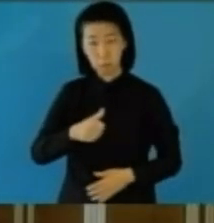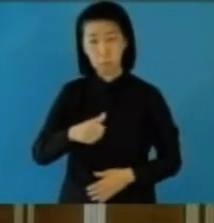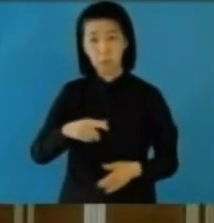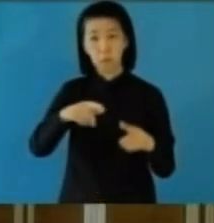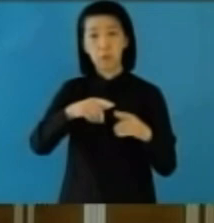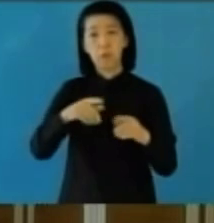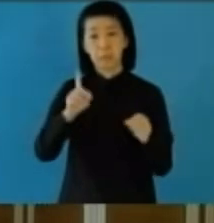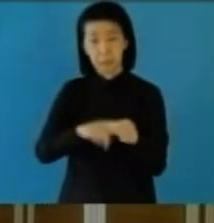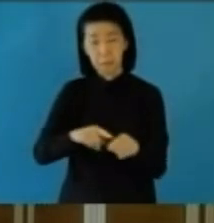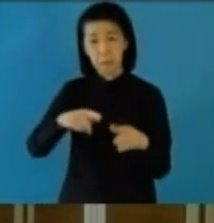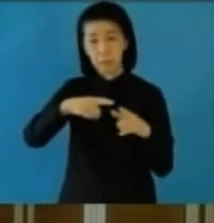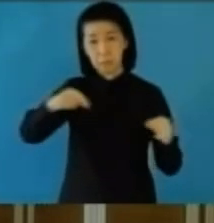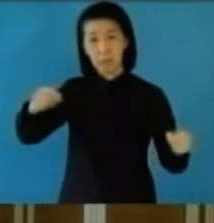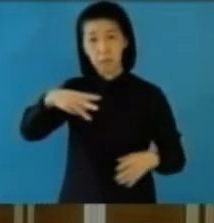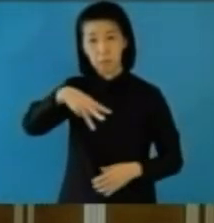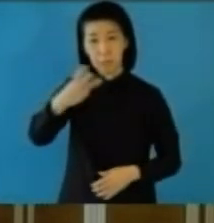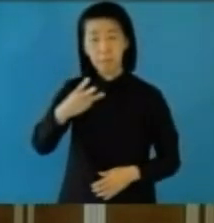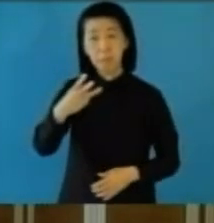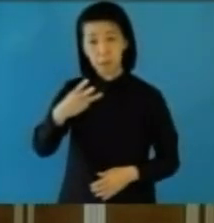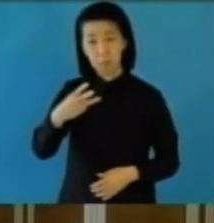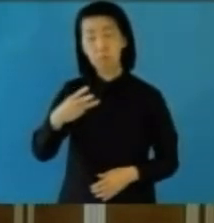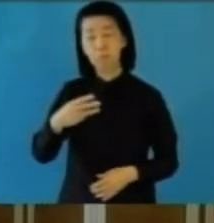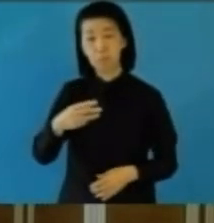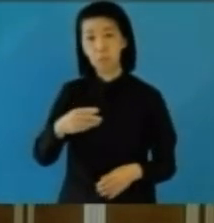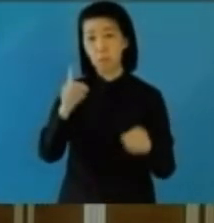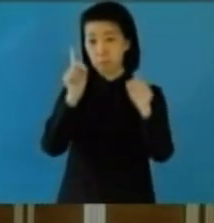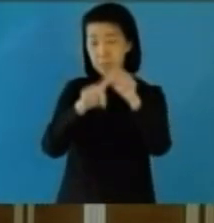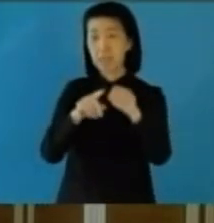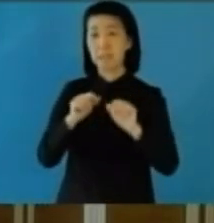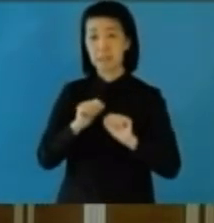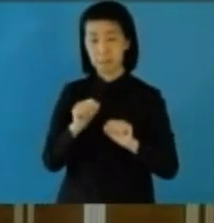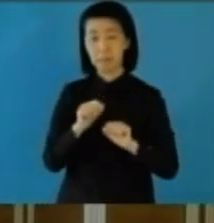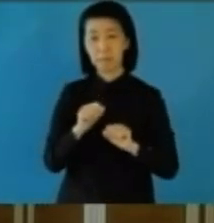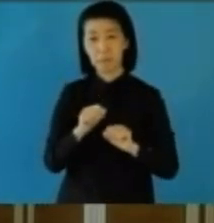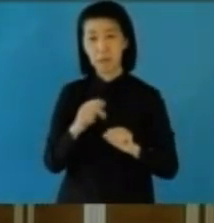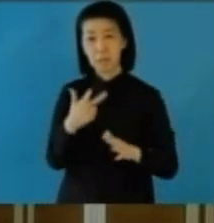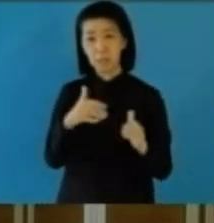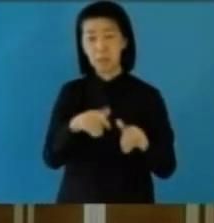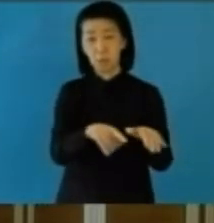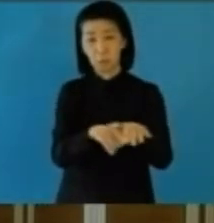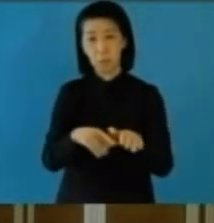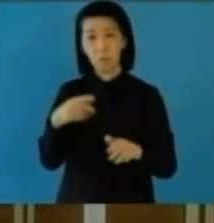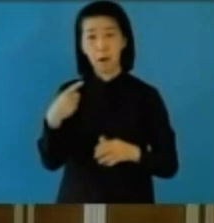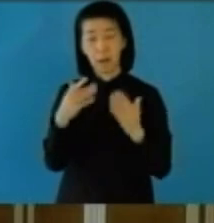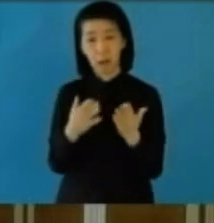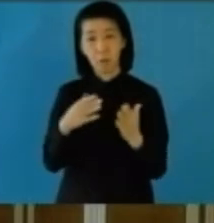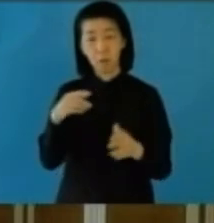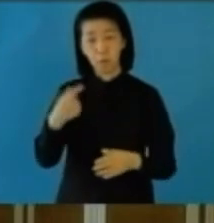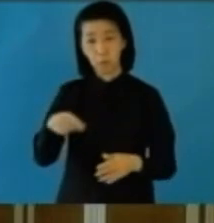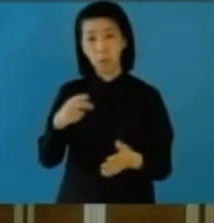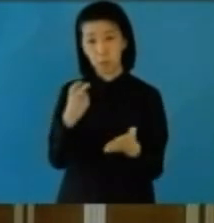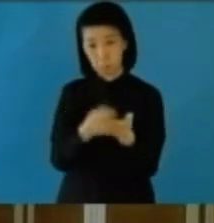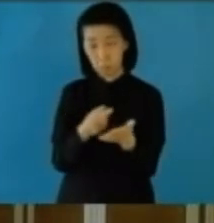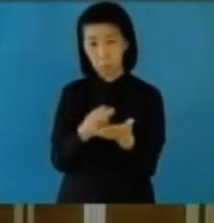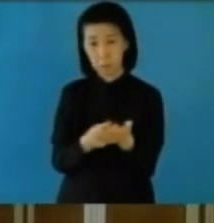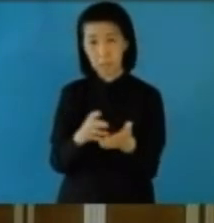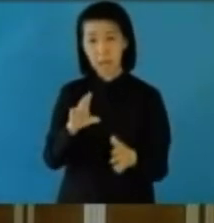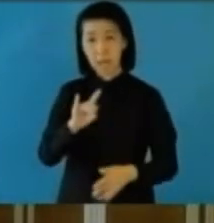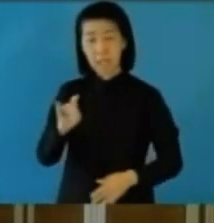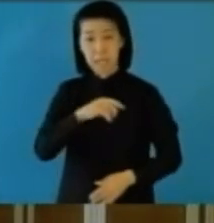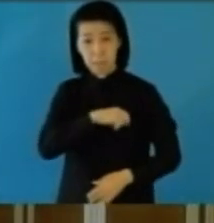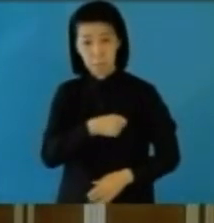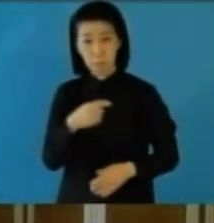目指すとされたところです。市町村には、学校教育法により義務教育諸学校の設置義務があること